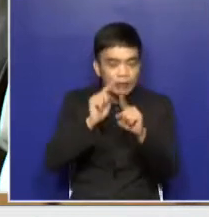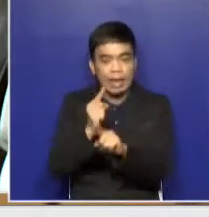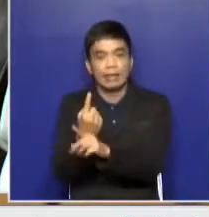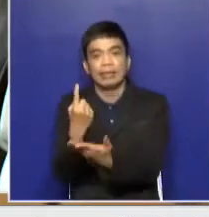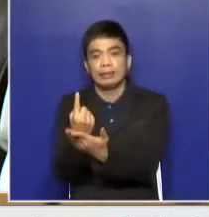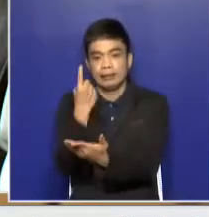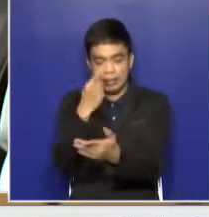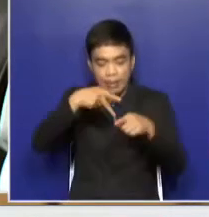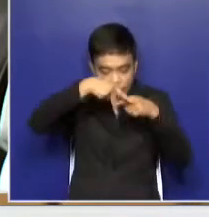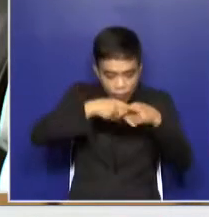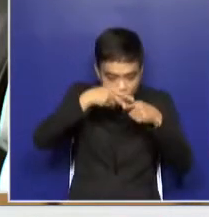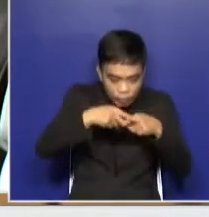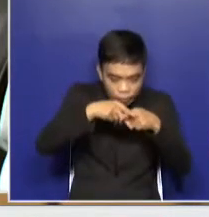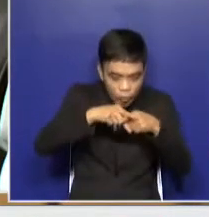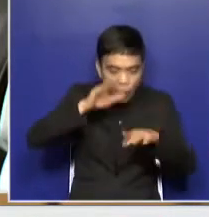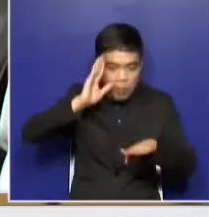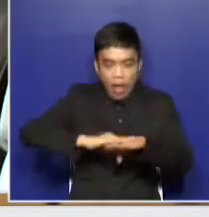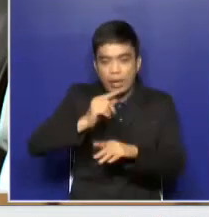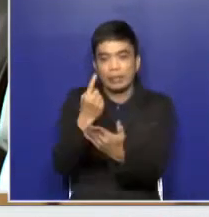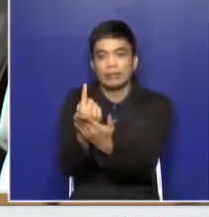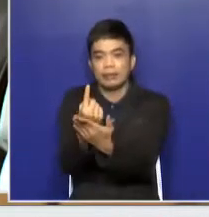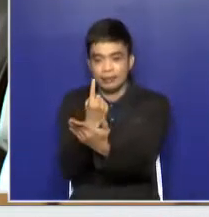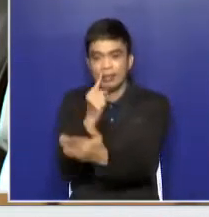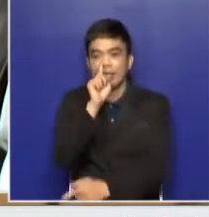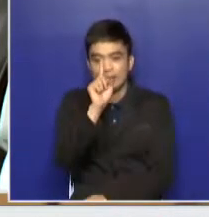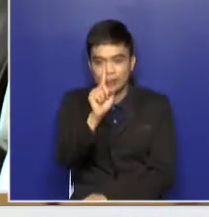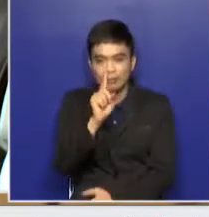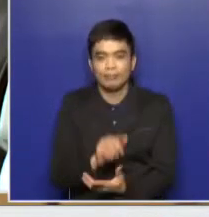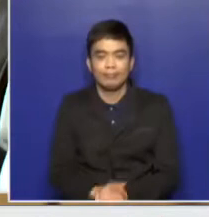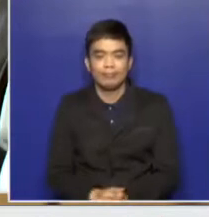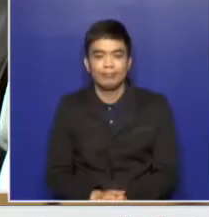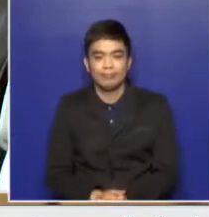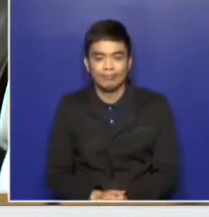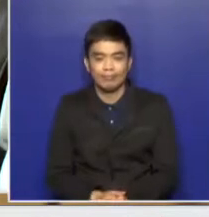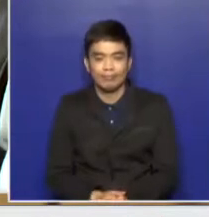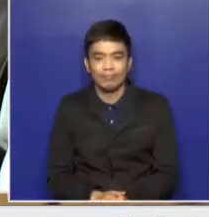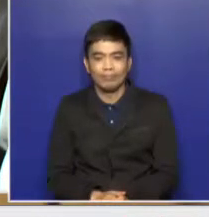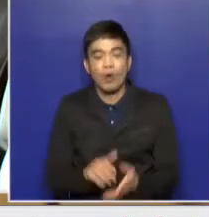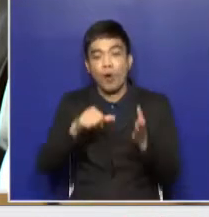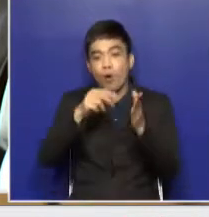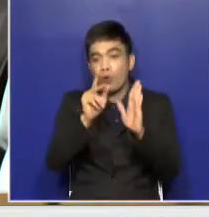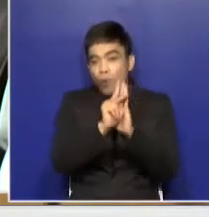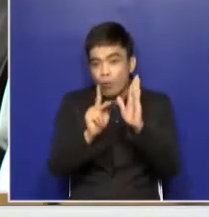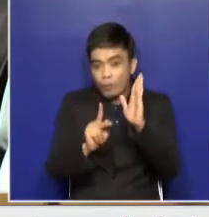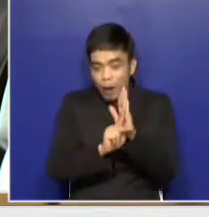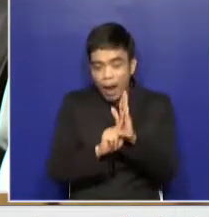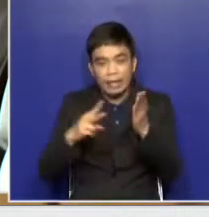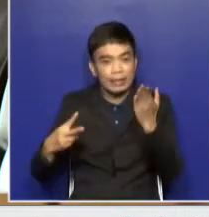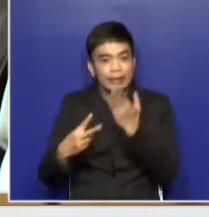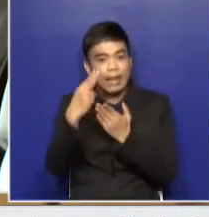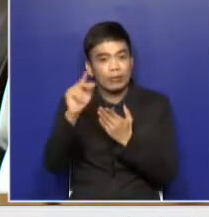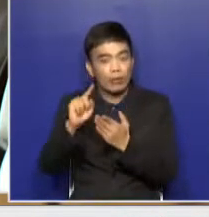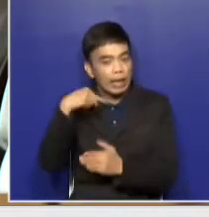านซึ่งกฎหมายใหม่ที่เรากําลังแก้ไขนั้นนะครับเราได้ตัดส่วนที่เป็นผู้ที่มีความรู้ทางด้านกฎหมาย